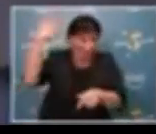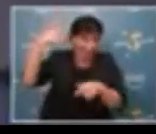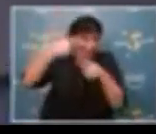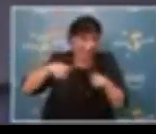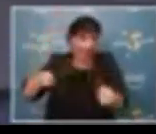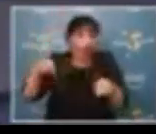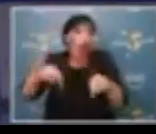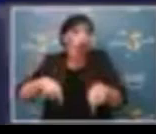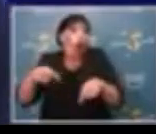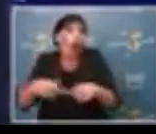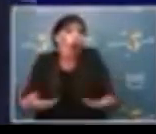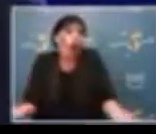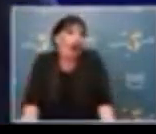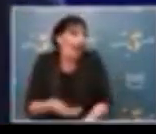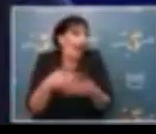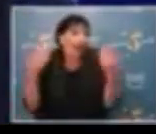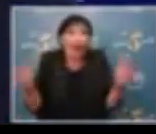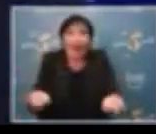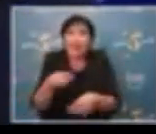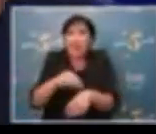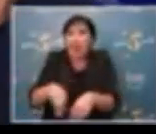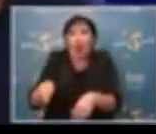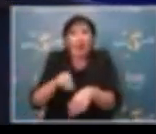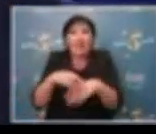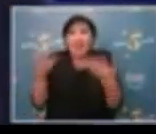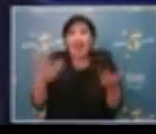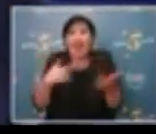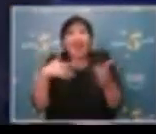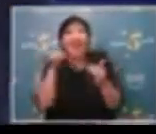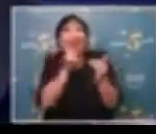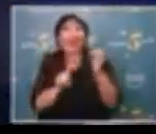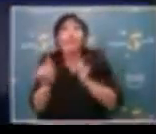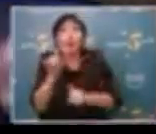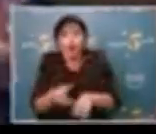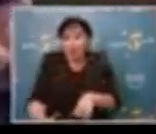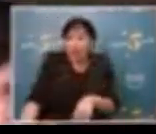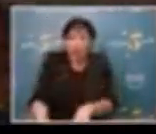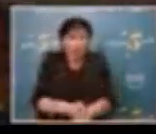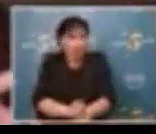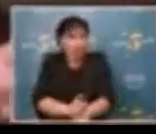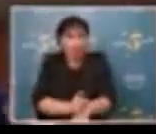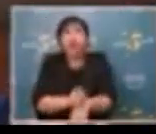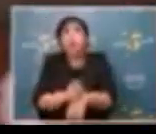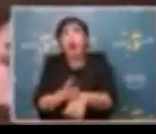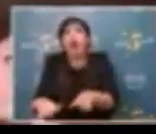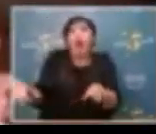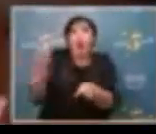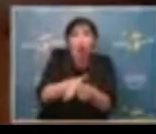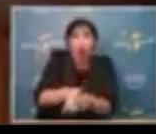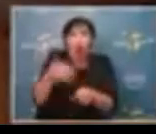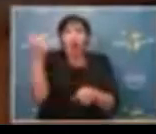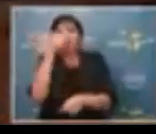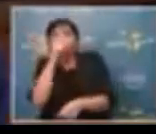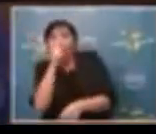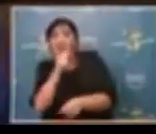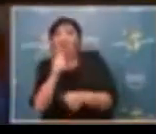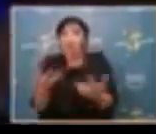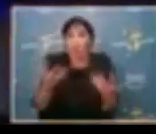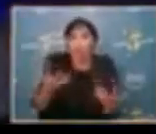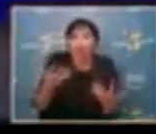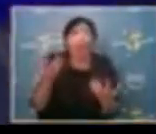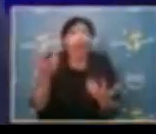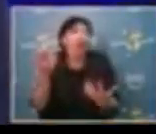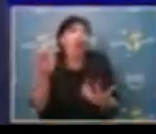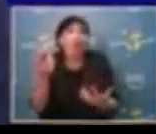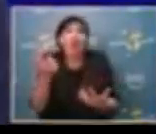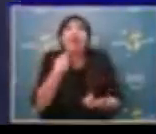Adesso è una roba straordinaria. Abbiamo informazione che è depistata, camuffata, falsa, finta. Non sai più nulla di chi te